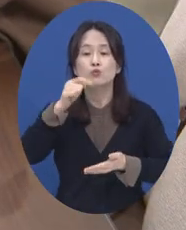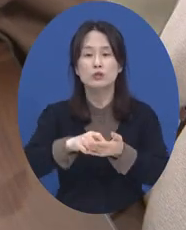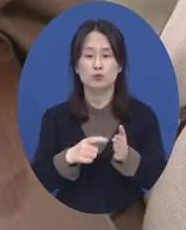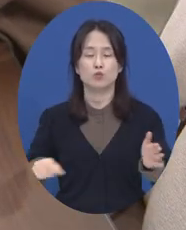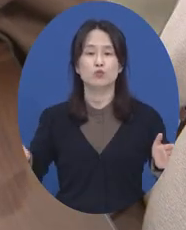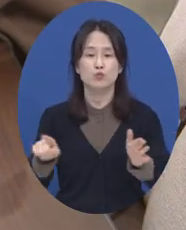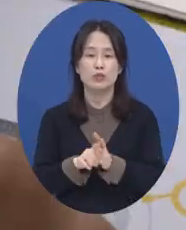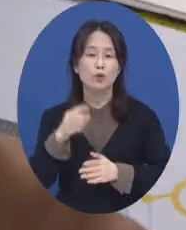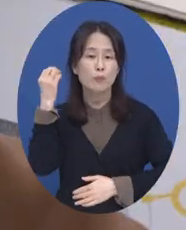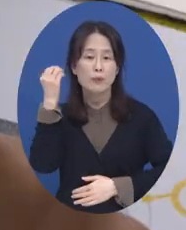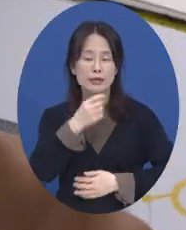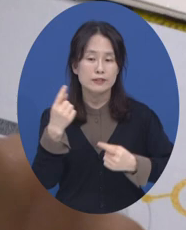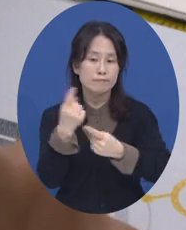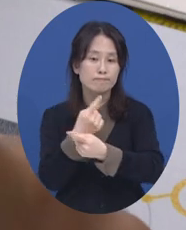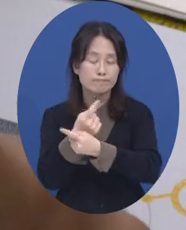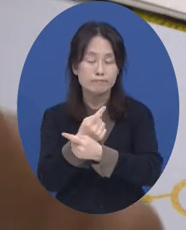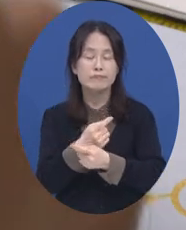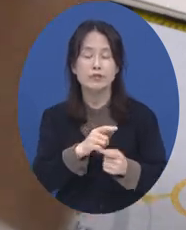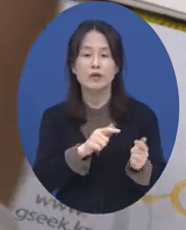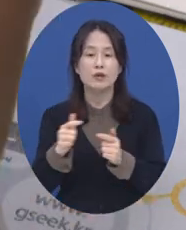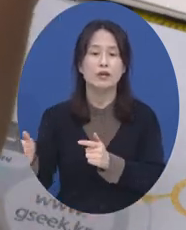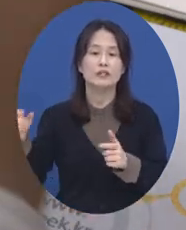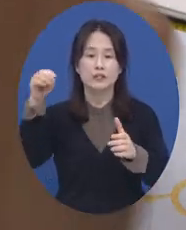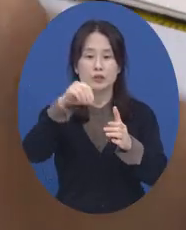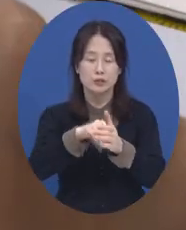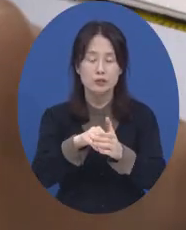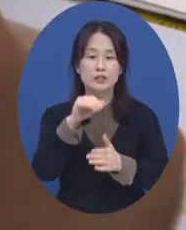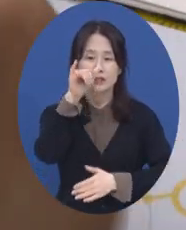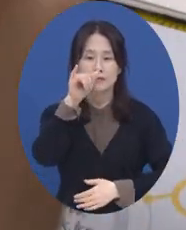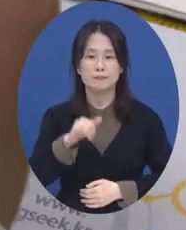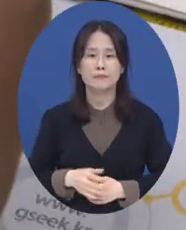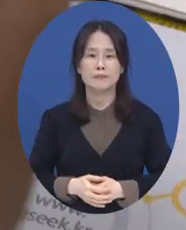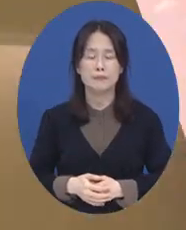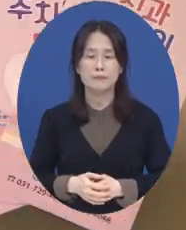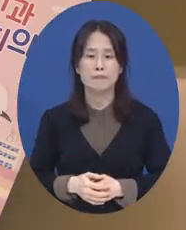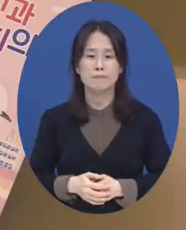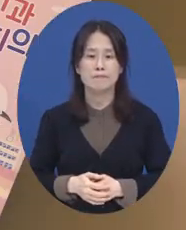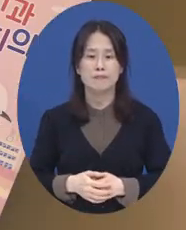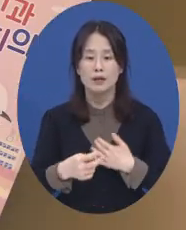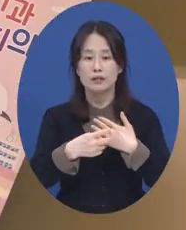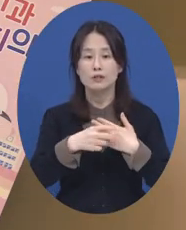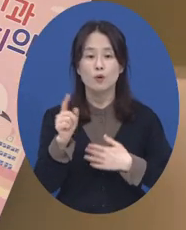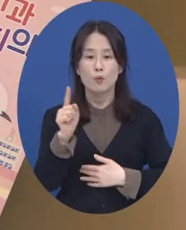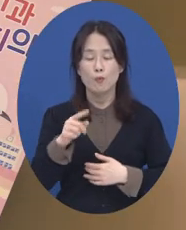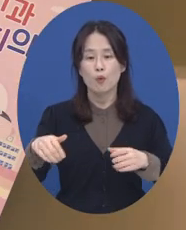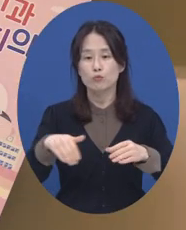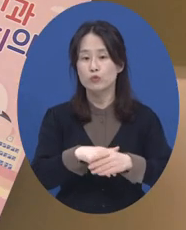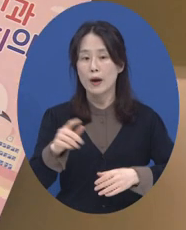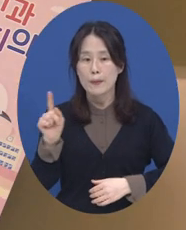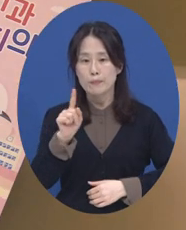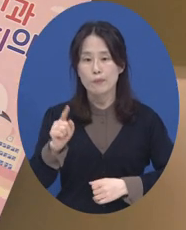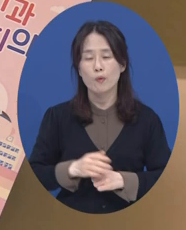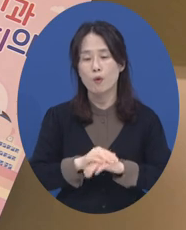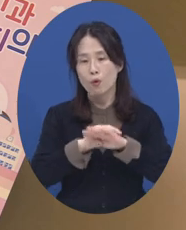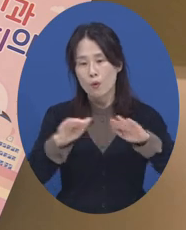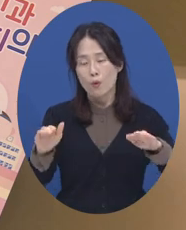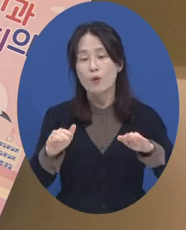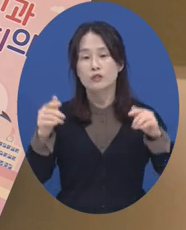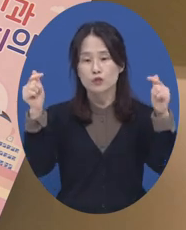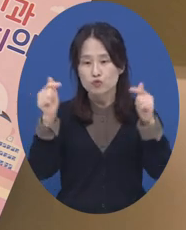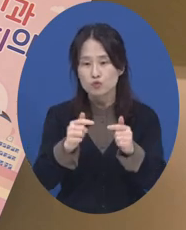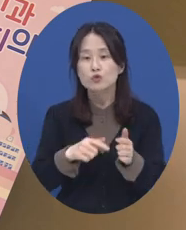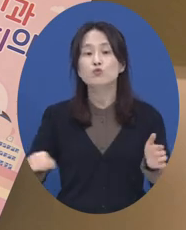위한 홈페이지 개선 등을 과제로 잡아 추진하기로 했습니다. 의료 분야와 문화 분야의 불공정 격차